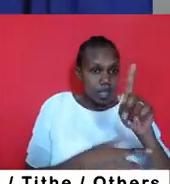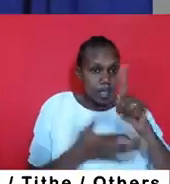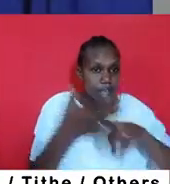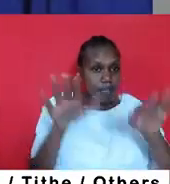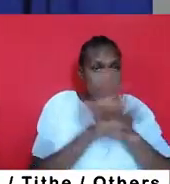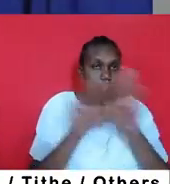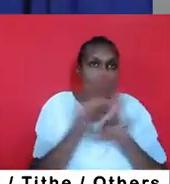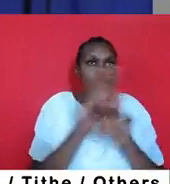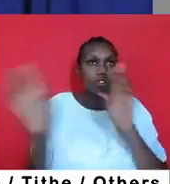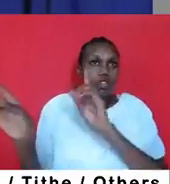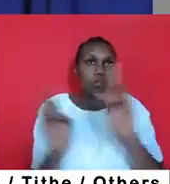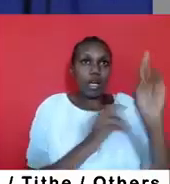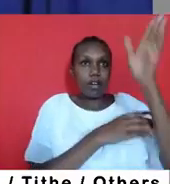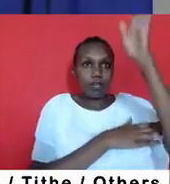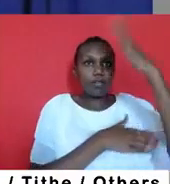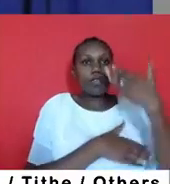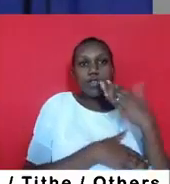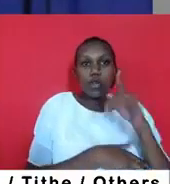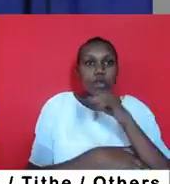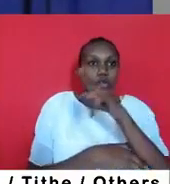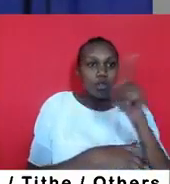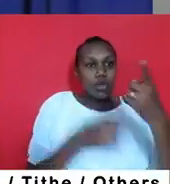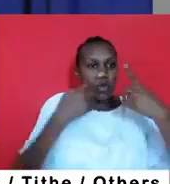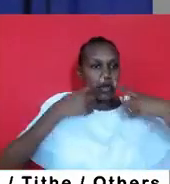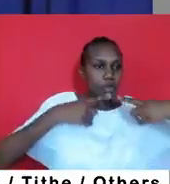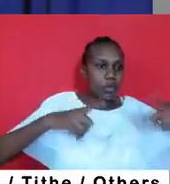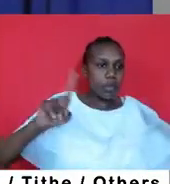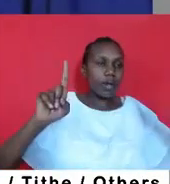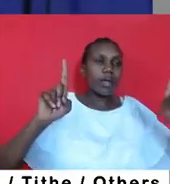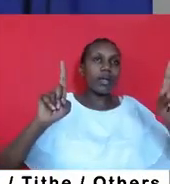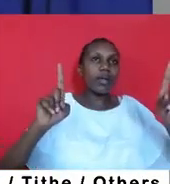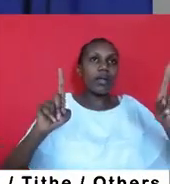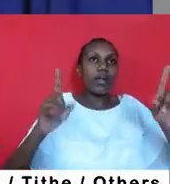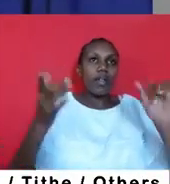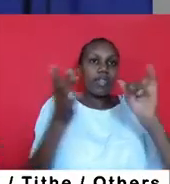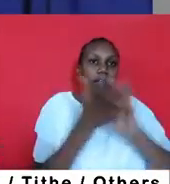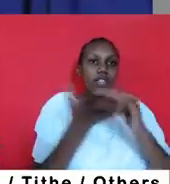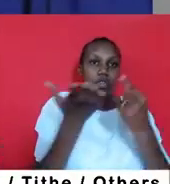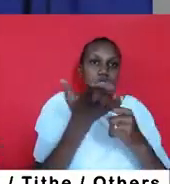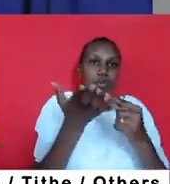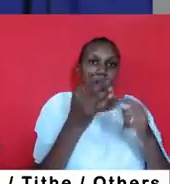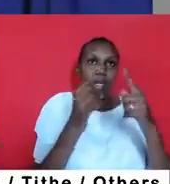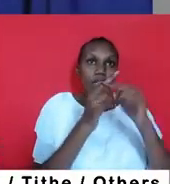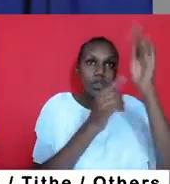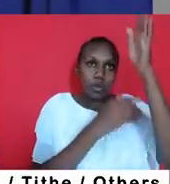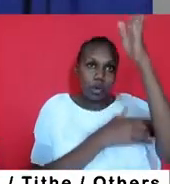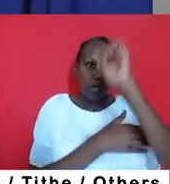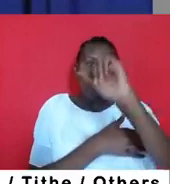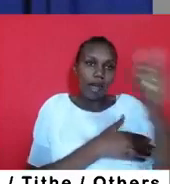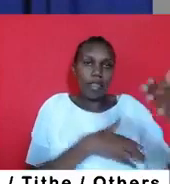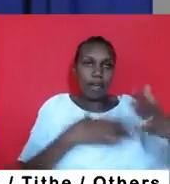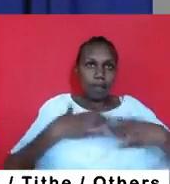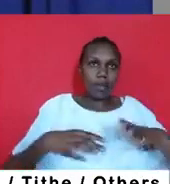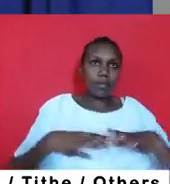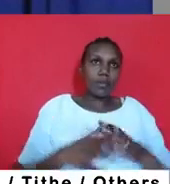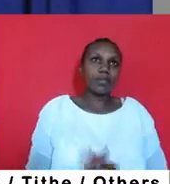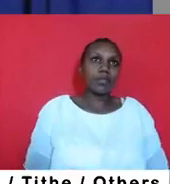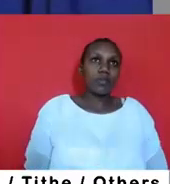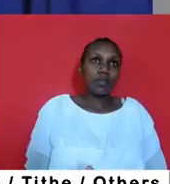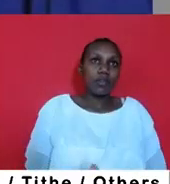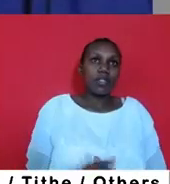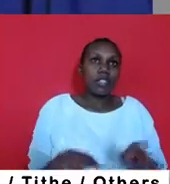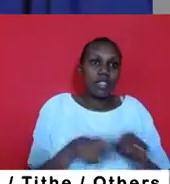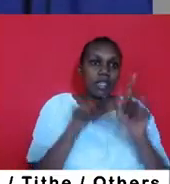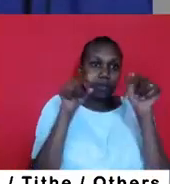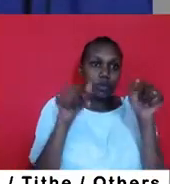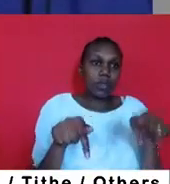amekutendea, wewe unaeneza injili kwa watu wale wengine. Na siku